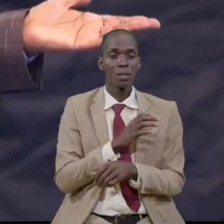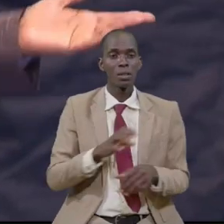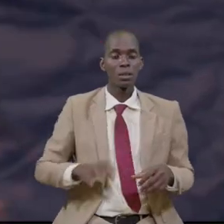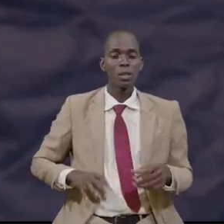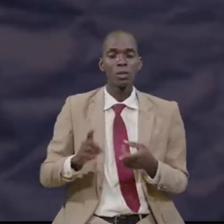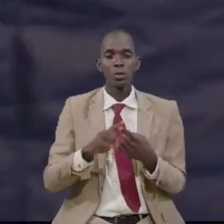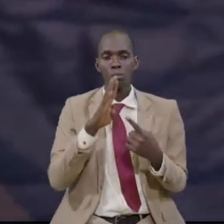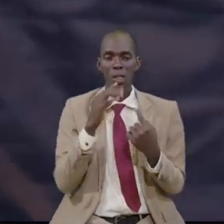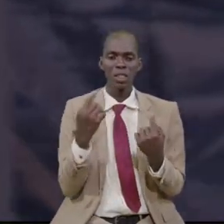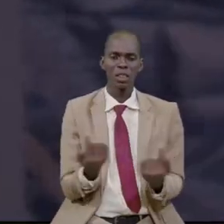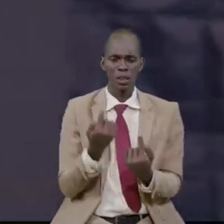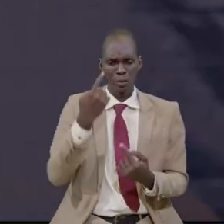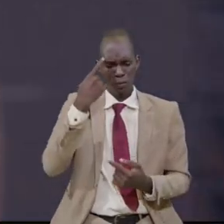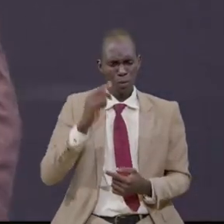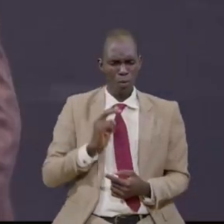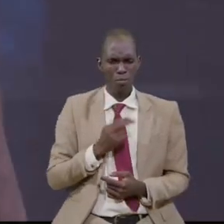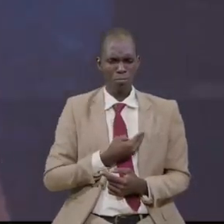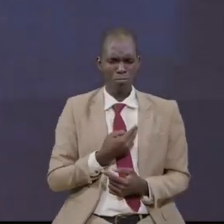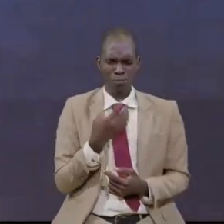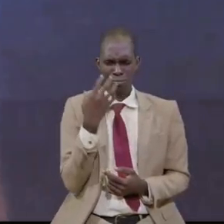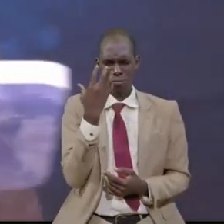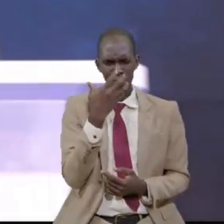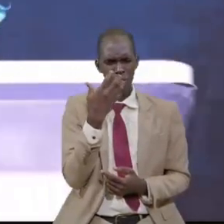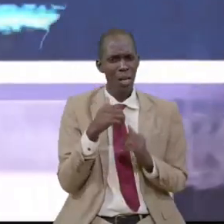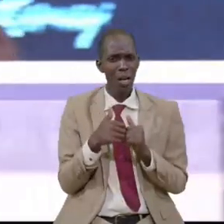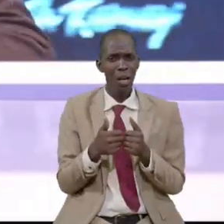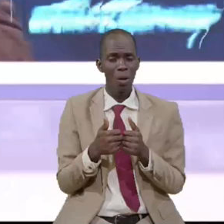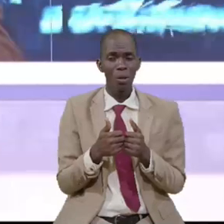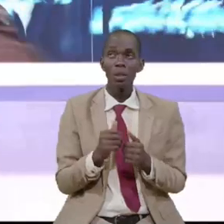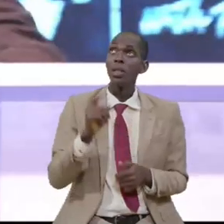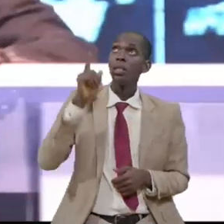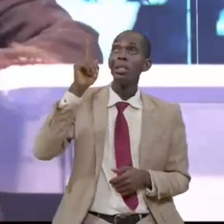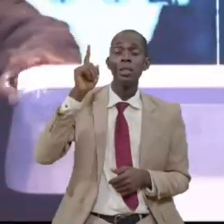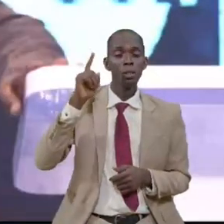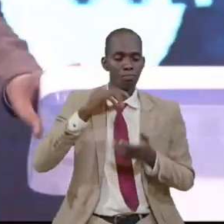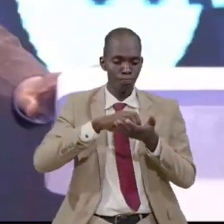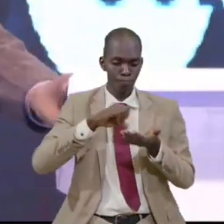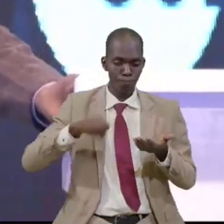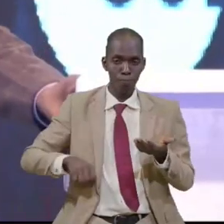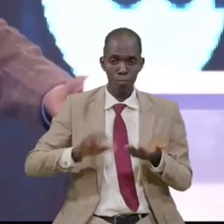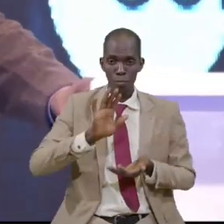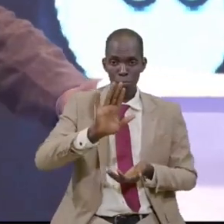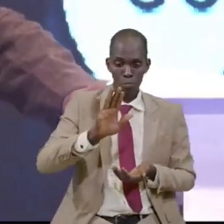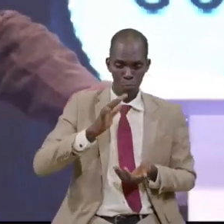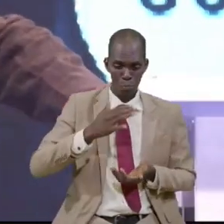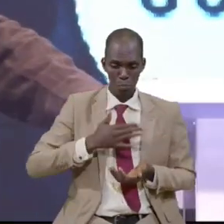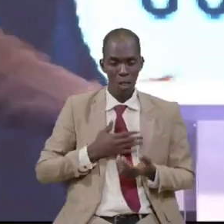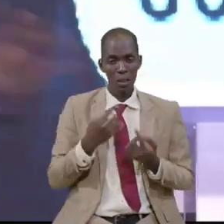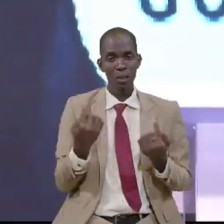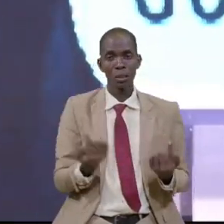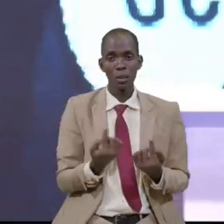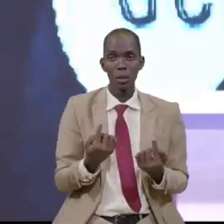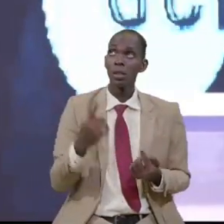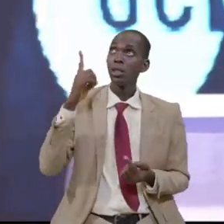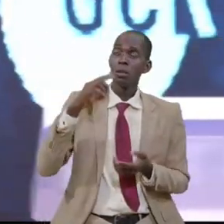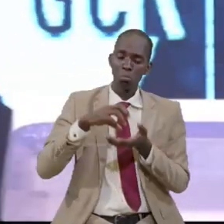devenir péché pour nous. Comment? Il a pris vos péchés, mes péchés. Il a